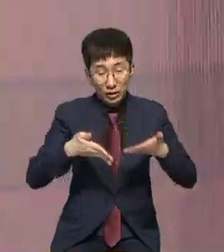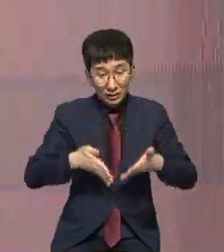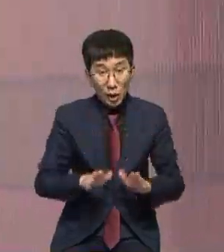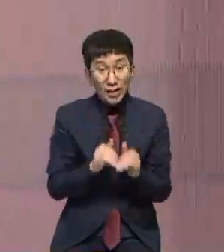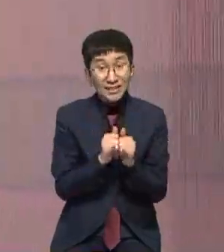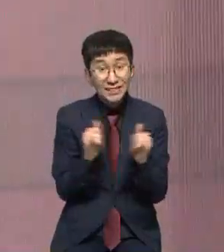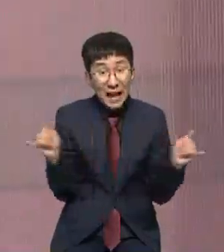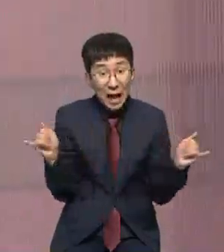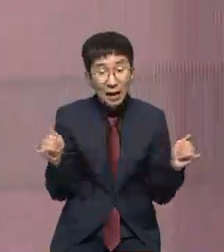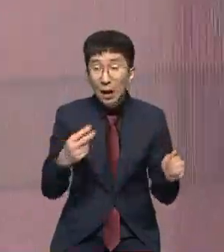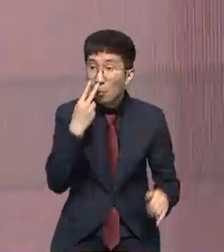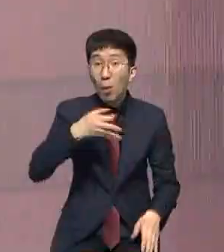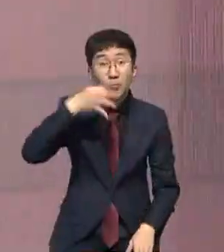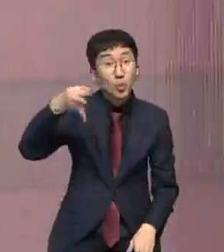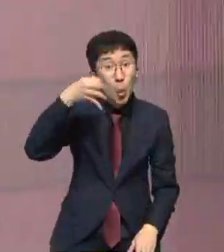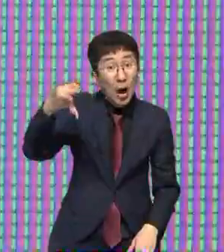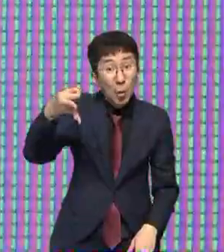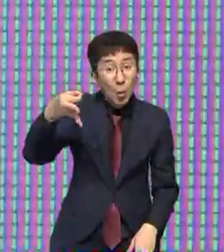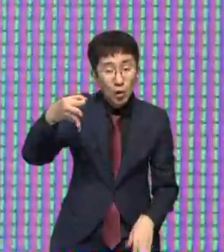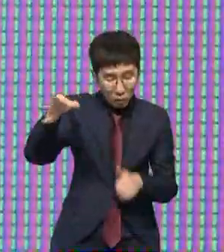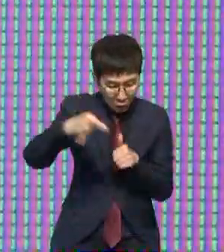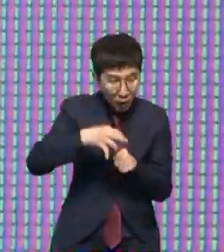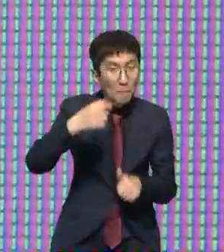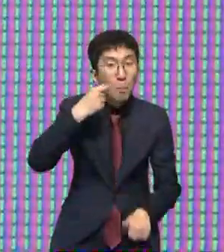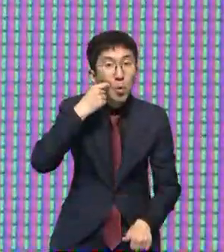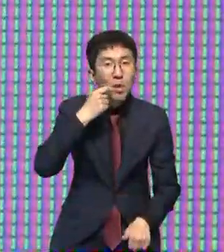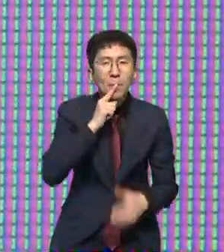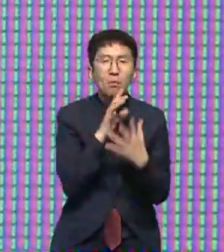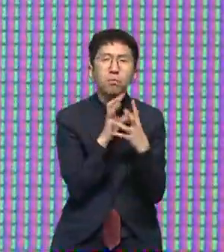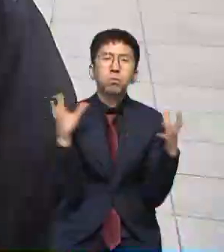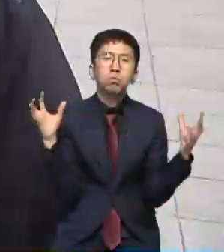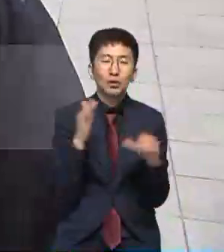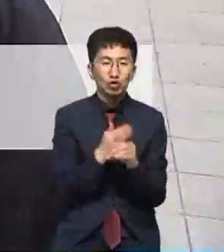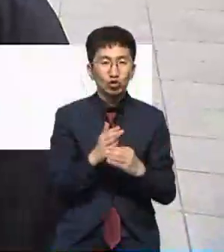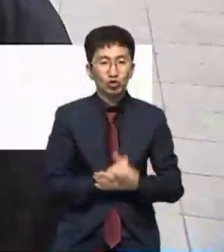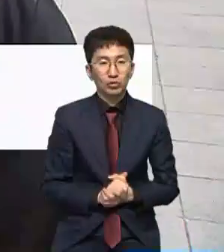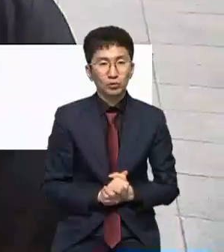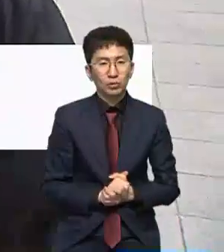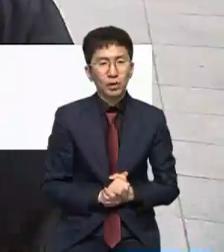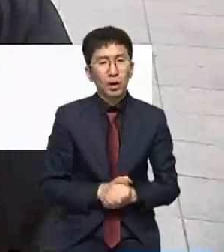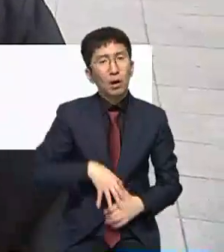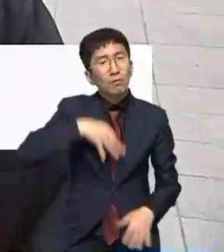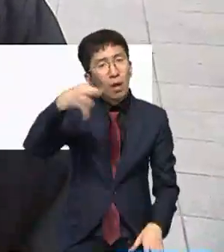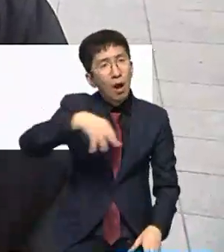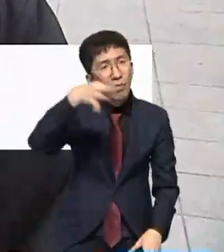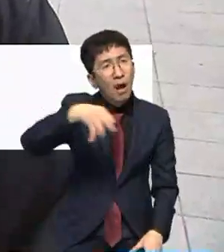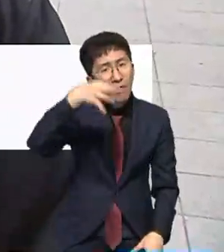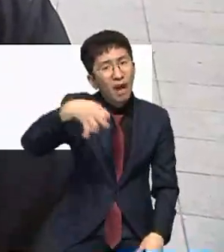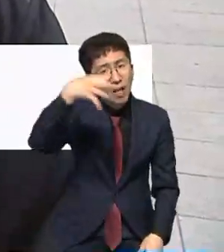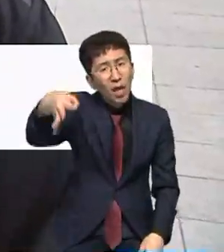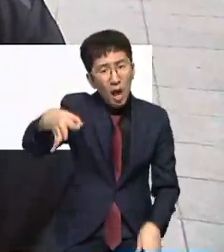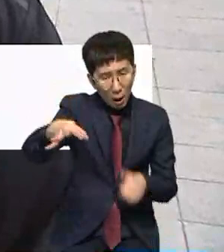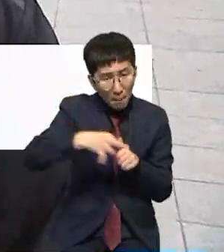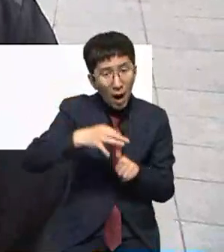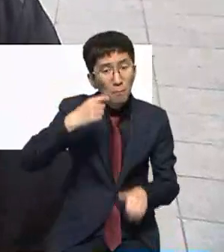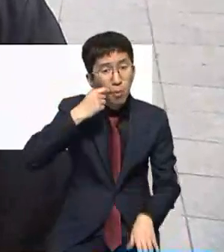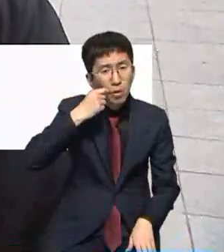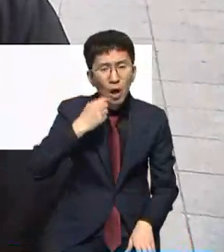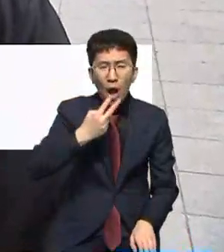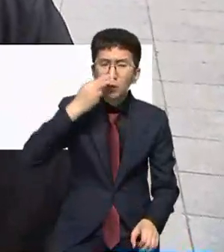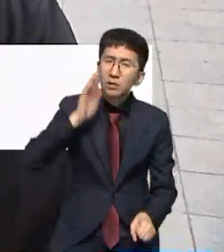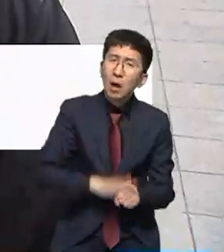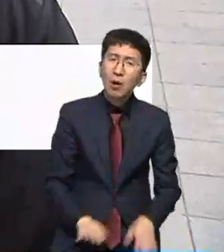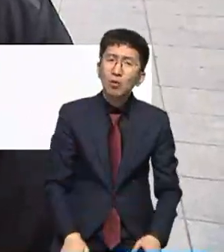내고 국민연금은 받지 못할 수도 있다는 말까지 나옵니다. 뭔가 책임만 있고 권리를 누리지 못하는 거에